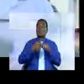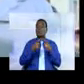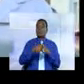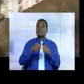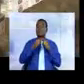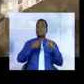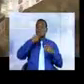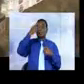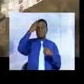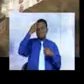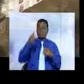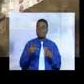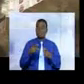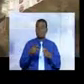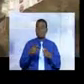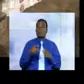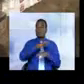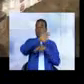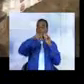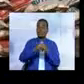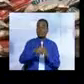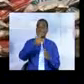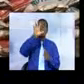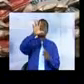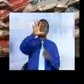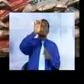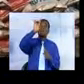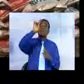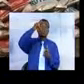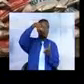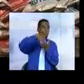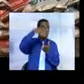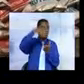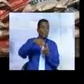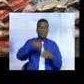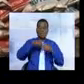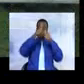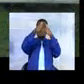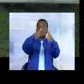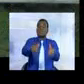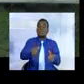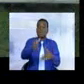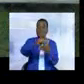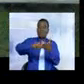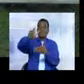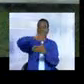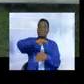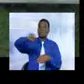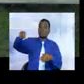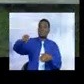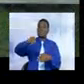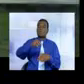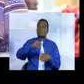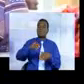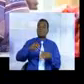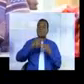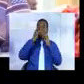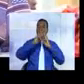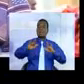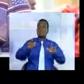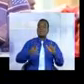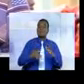livrés à eux-mêmes. Au total, c'est un don de plus de 58 millions de francs CFA qui a été offert au lycée moderne de Sakassou. Une gratitude